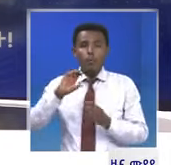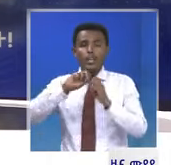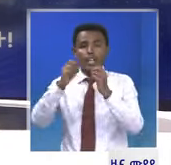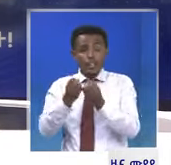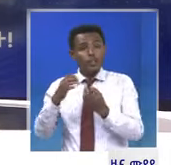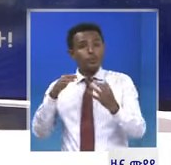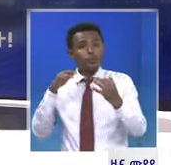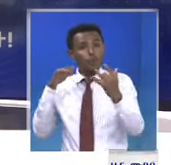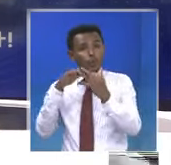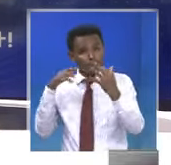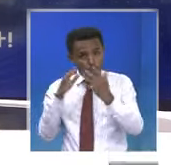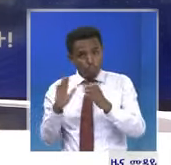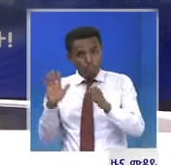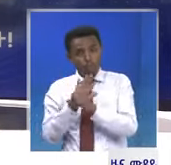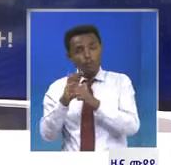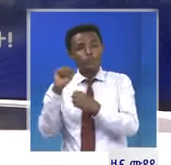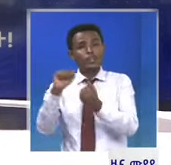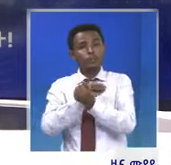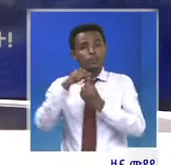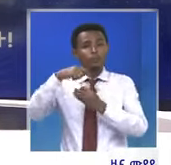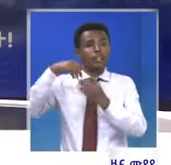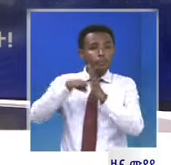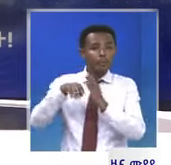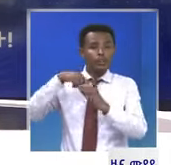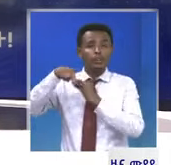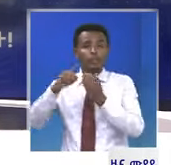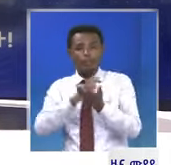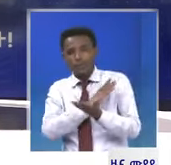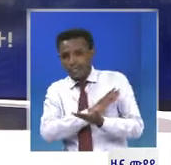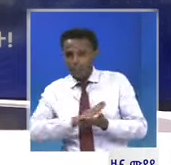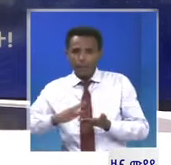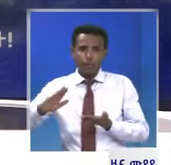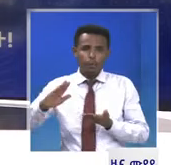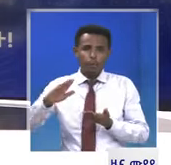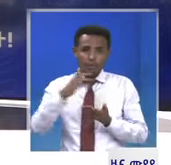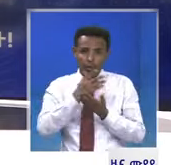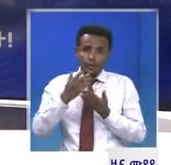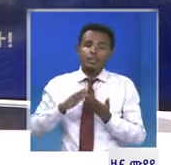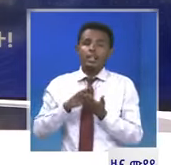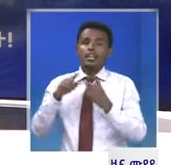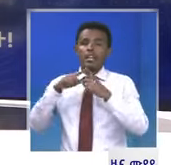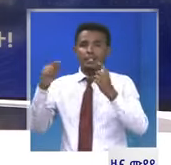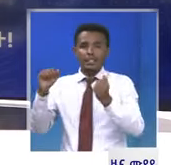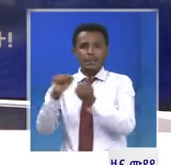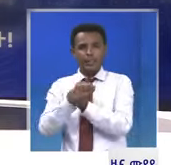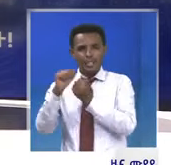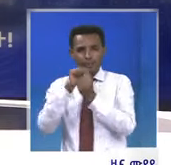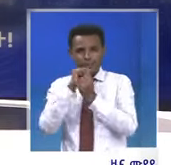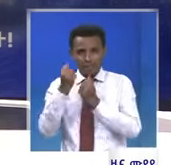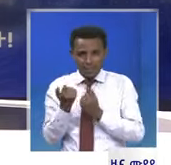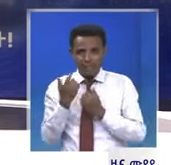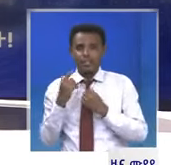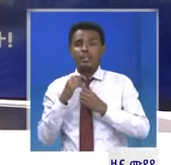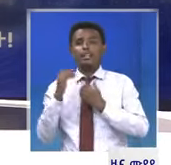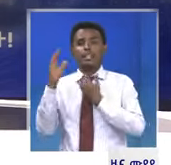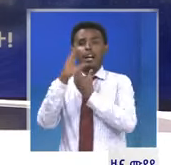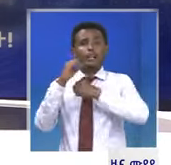ተደምስሶ ከገባባቸው አካባቢዎች ተጠራርጎ ተባረዋል። ጠላትን ለመደምሰስ በጋሸና ግንባር የተሰማራው የሀገር መከላከያ